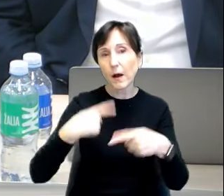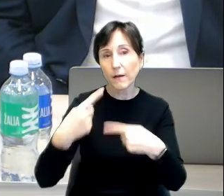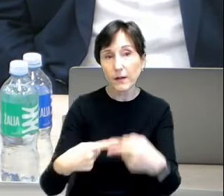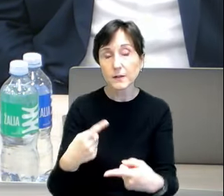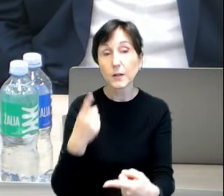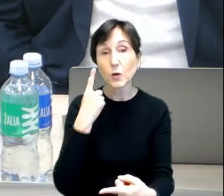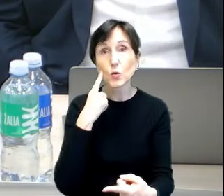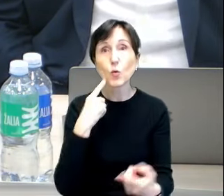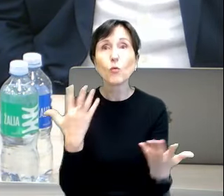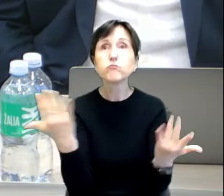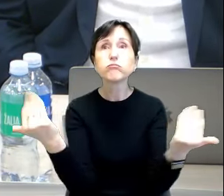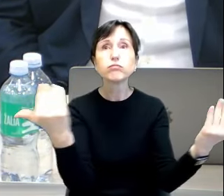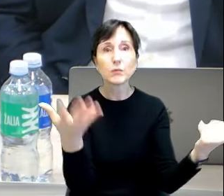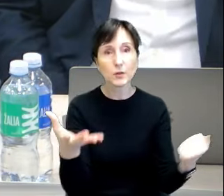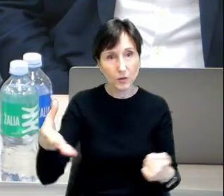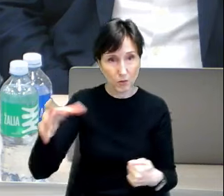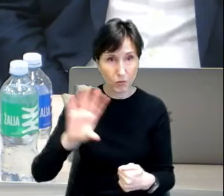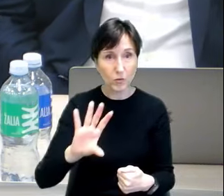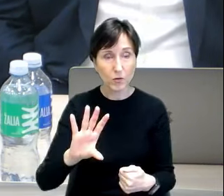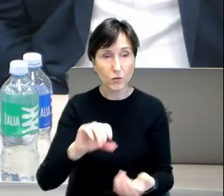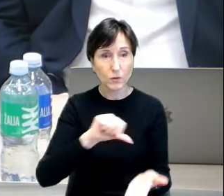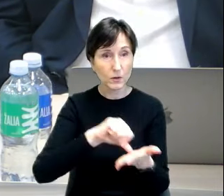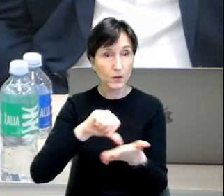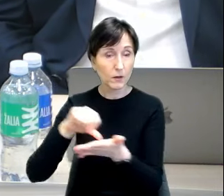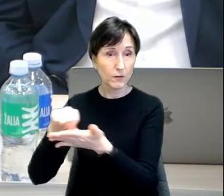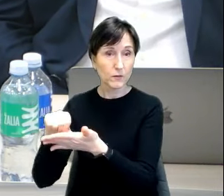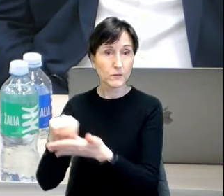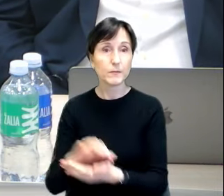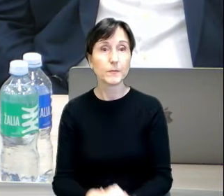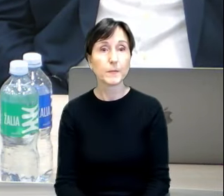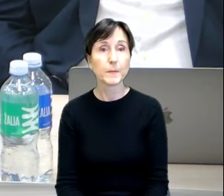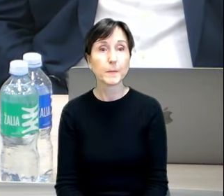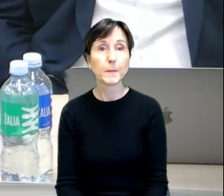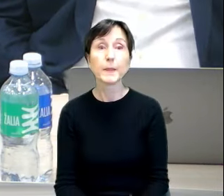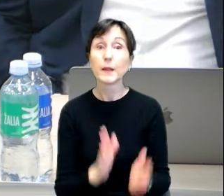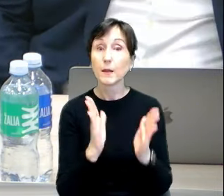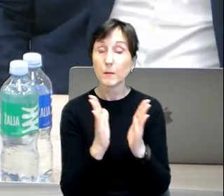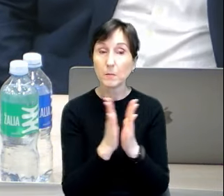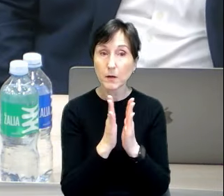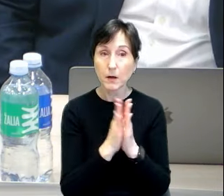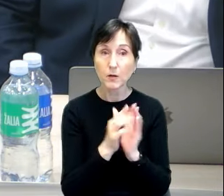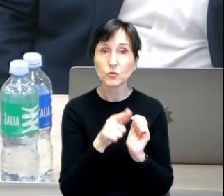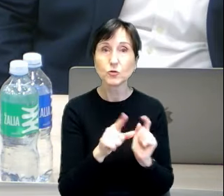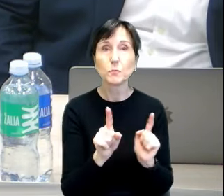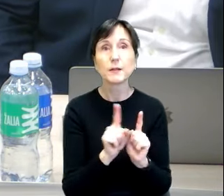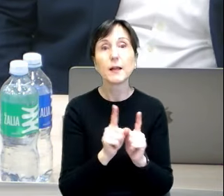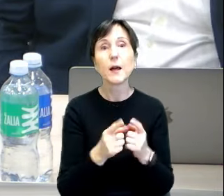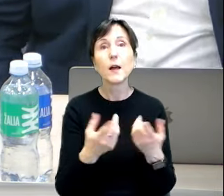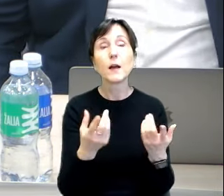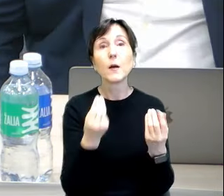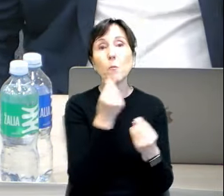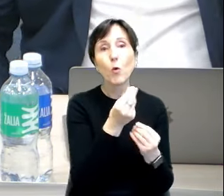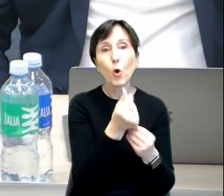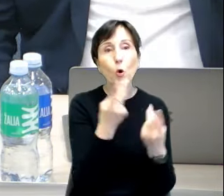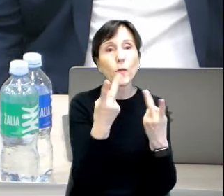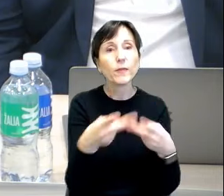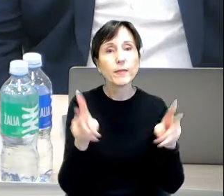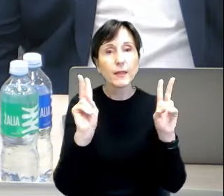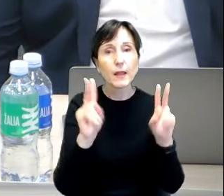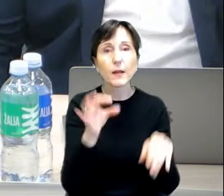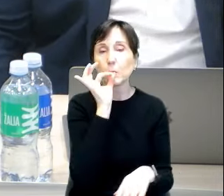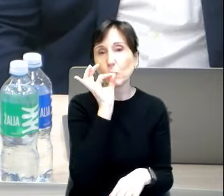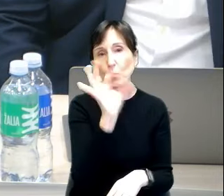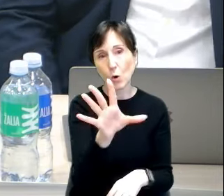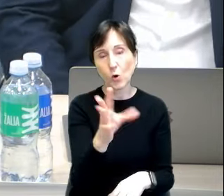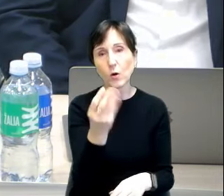pritraukti dalyvių ir ir prašoma šitos lengvatos atleidimo nuo rinkliavos ji būtų